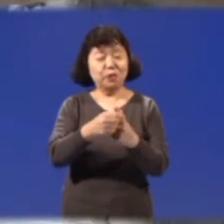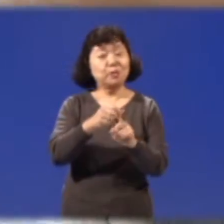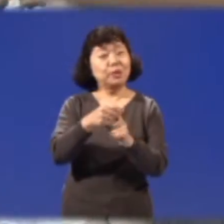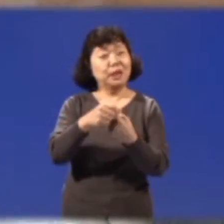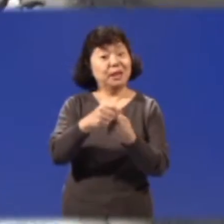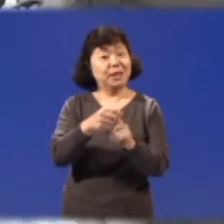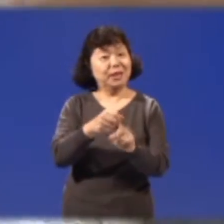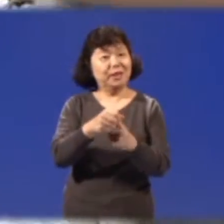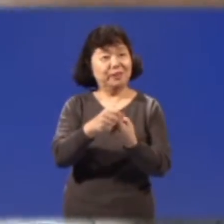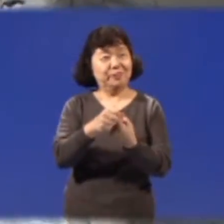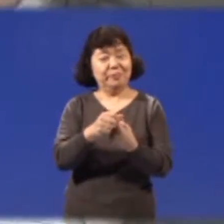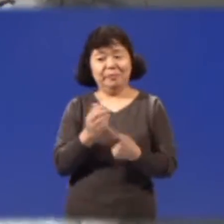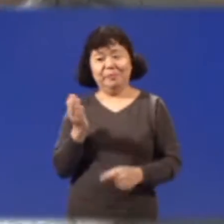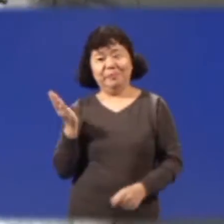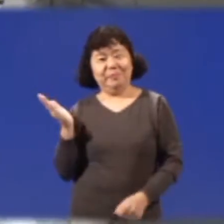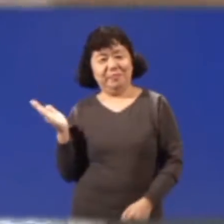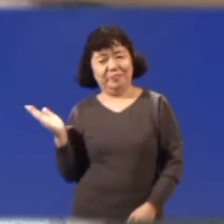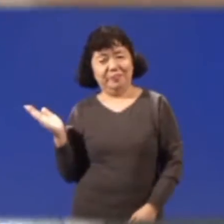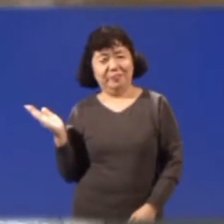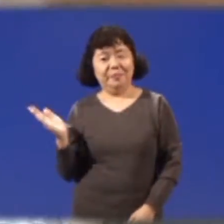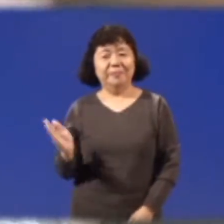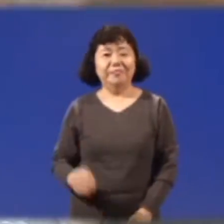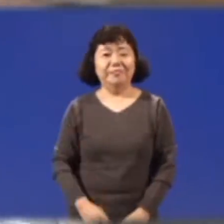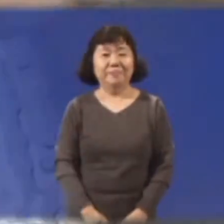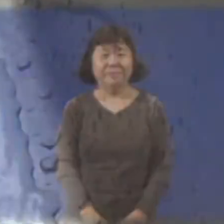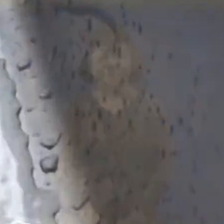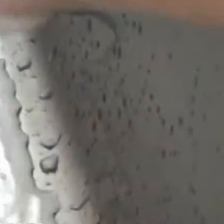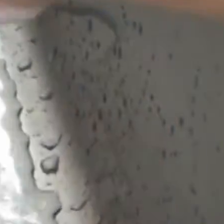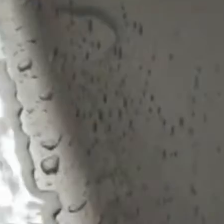指を洗います。